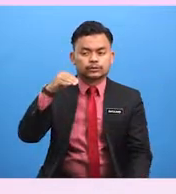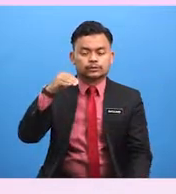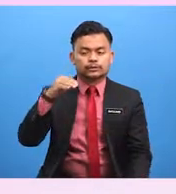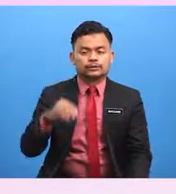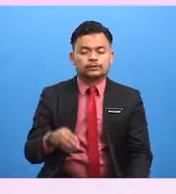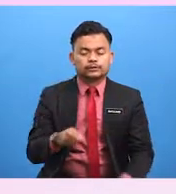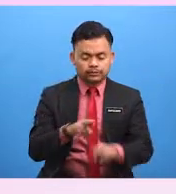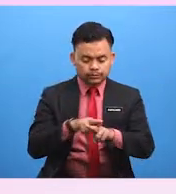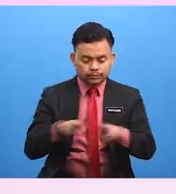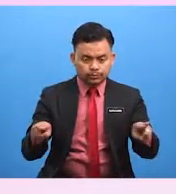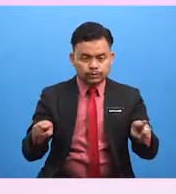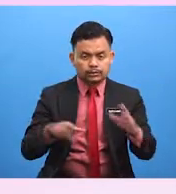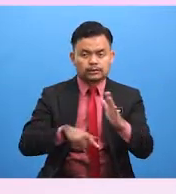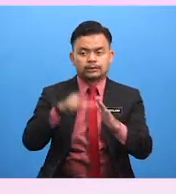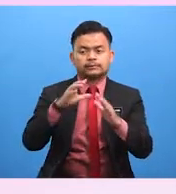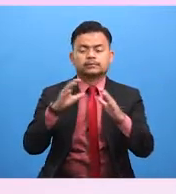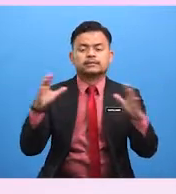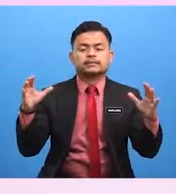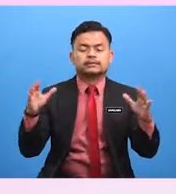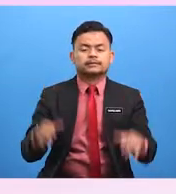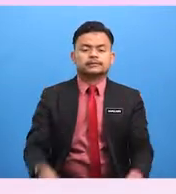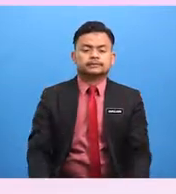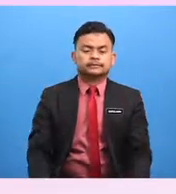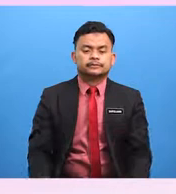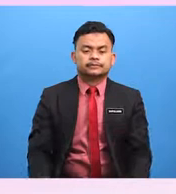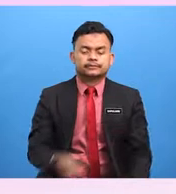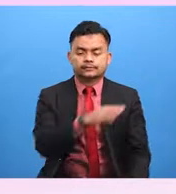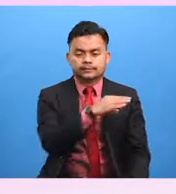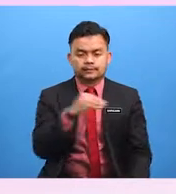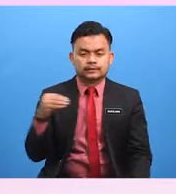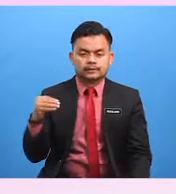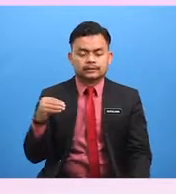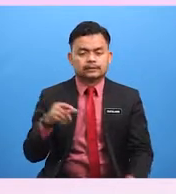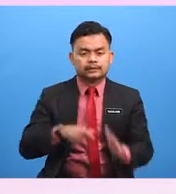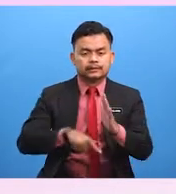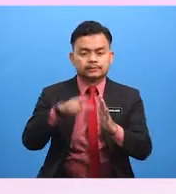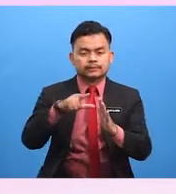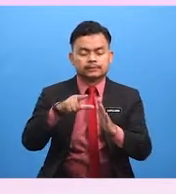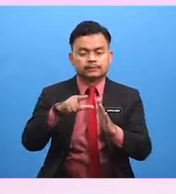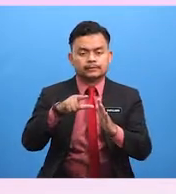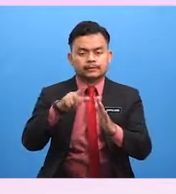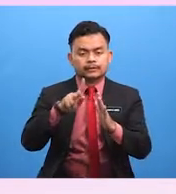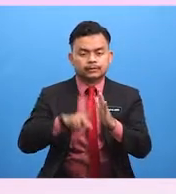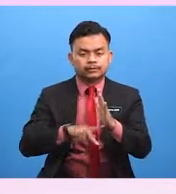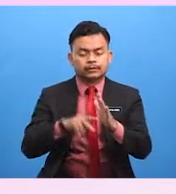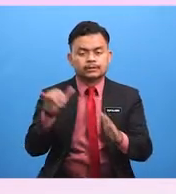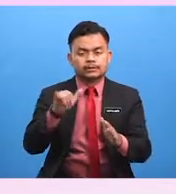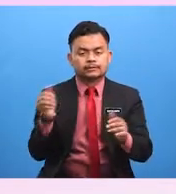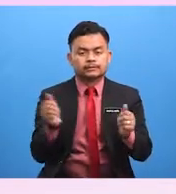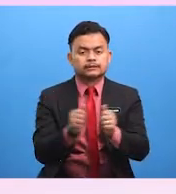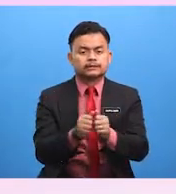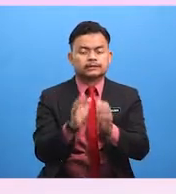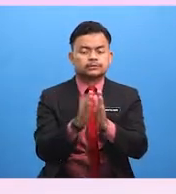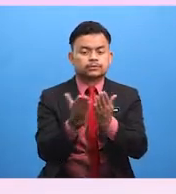lebih besar di samping mempunyai bentuk yang lebih kurang sama dengan buku-buku